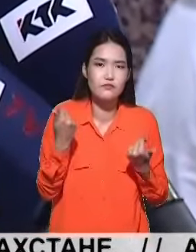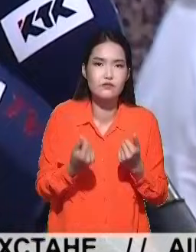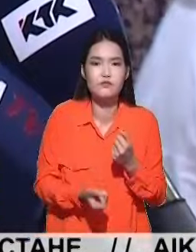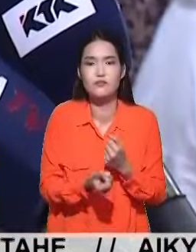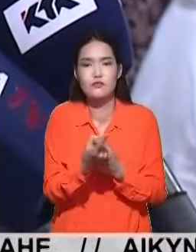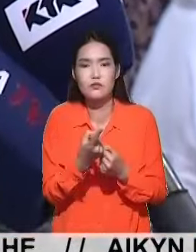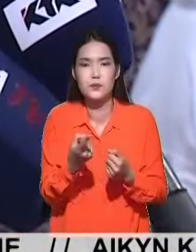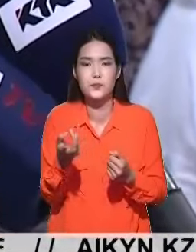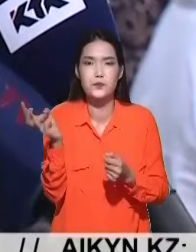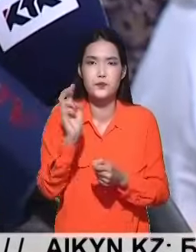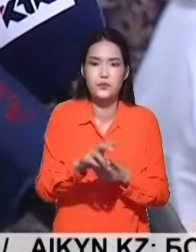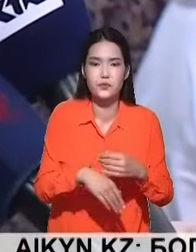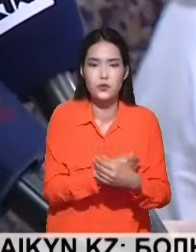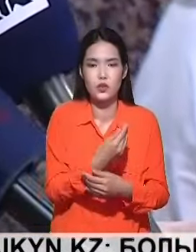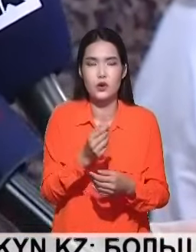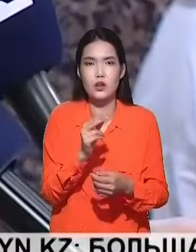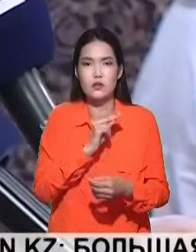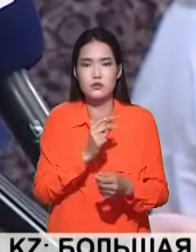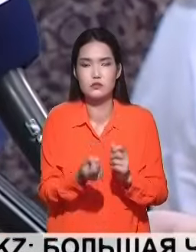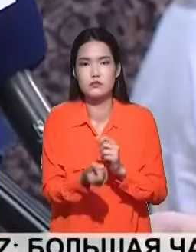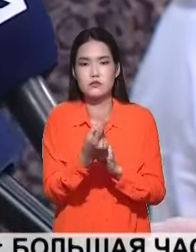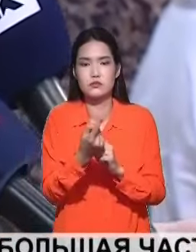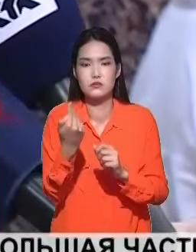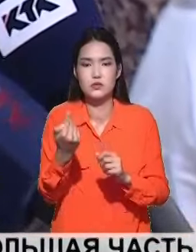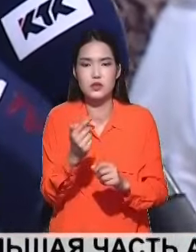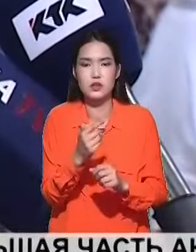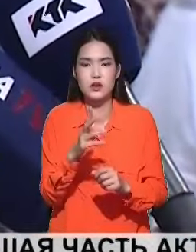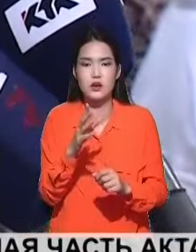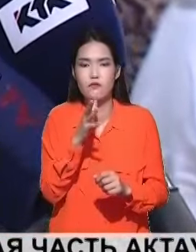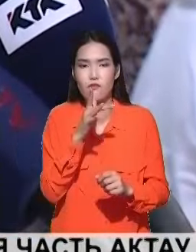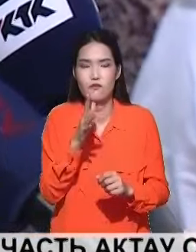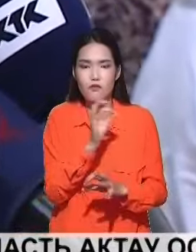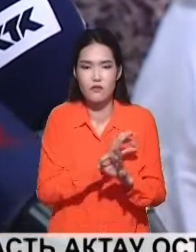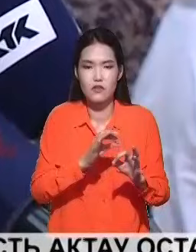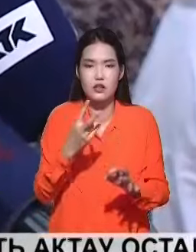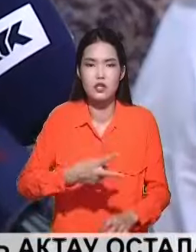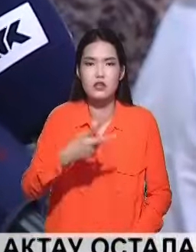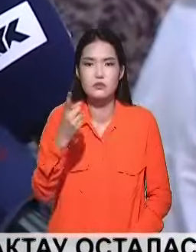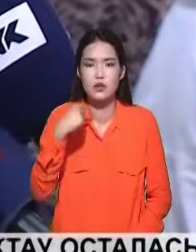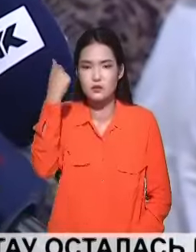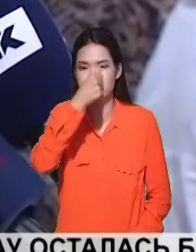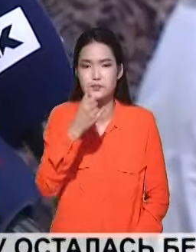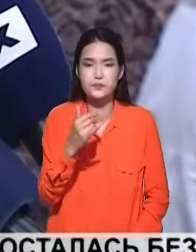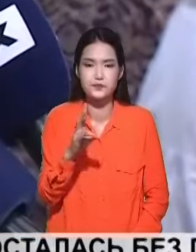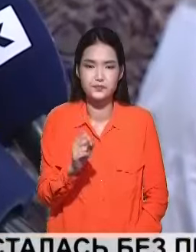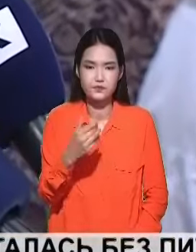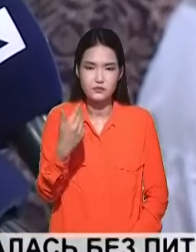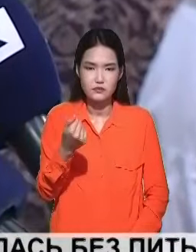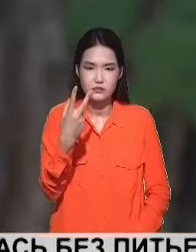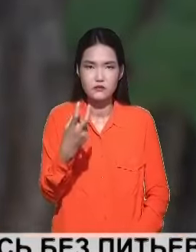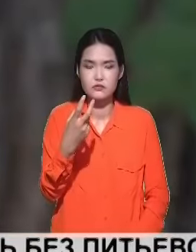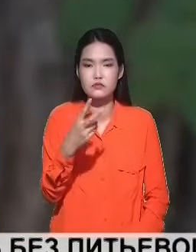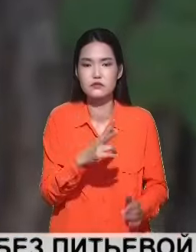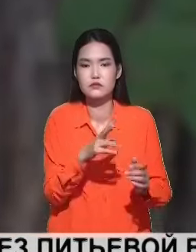что она трактует, что предприятие убыточное. Предприятие убыточное было только в 2021 году на 172 миллиона